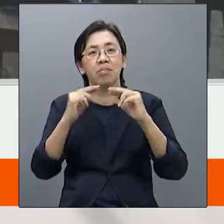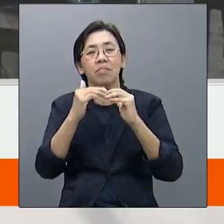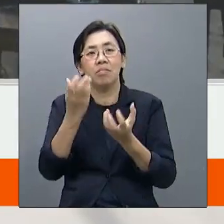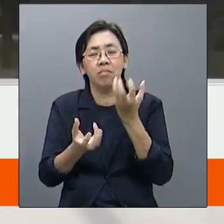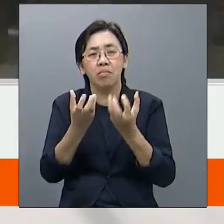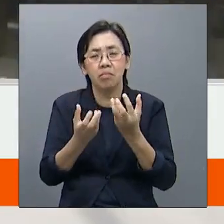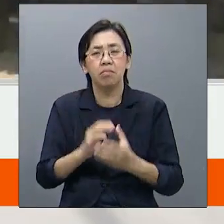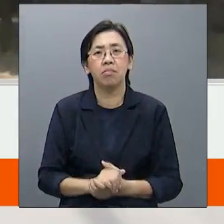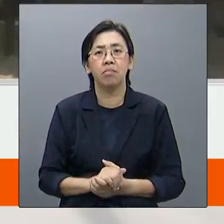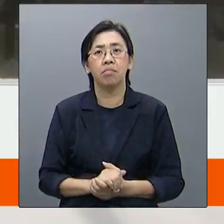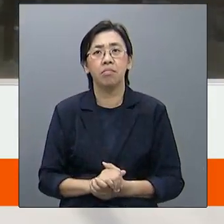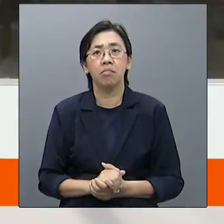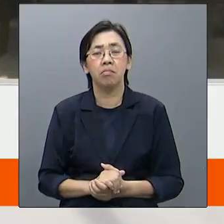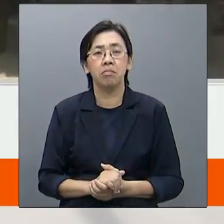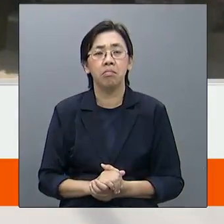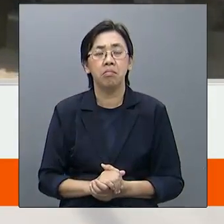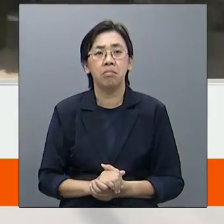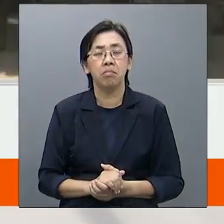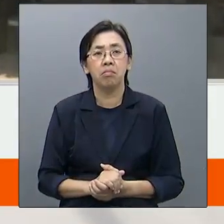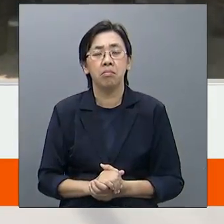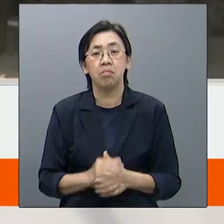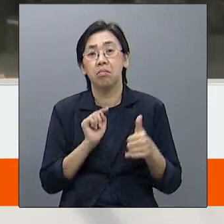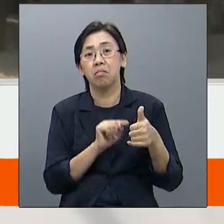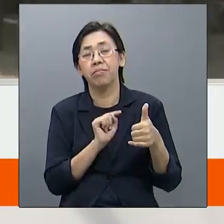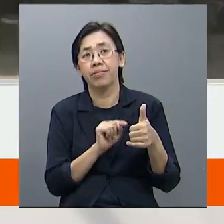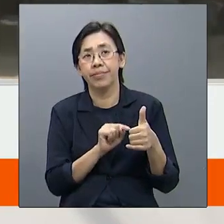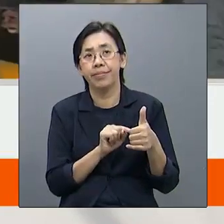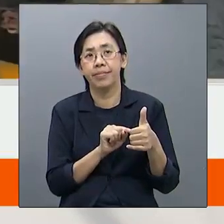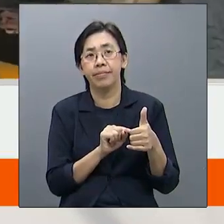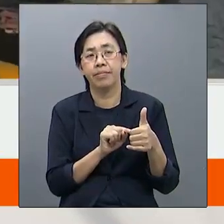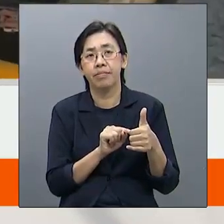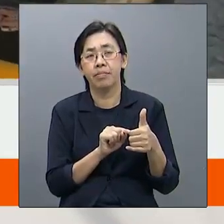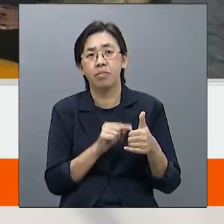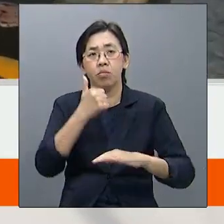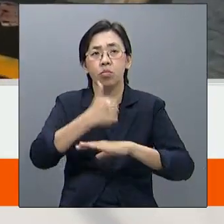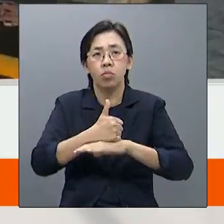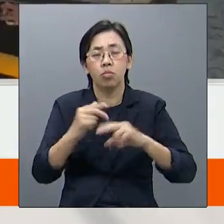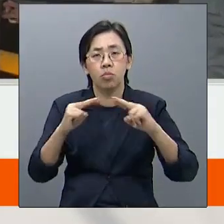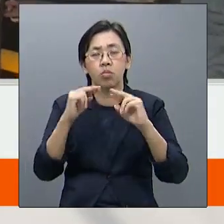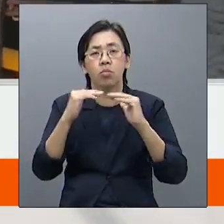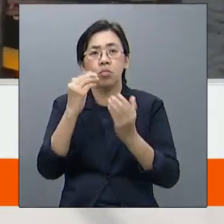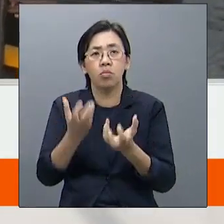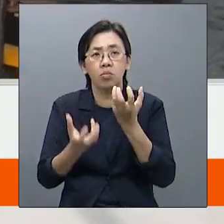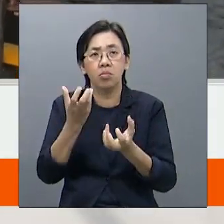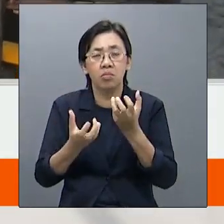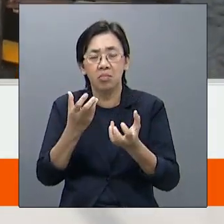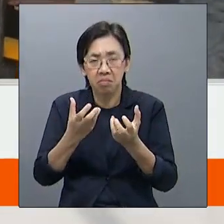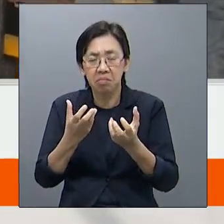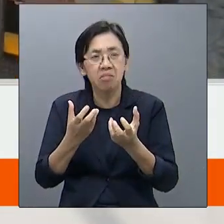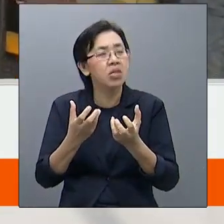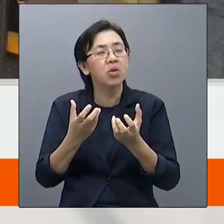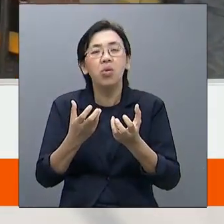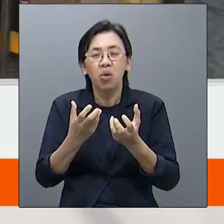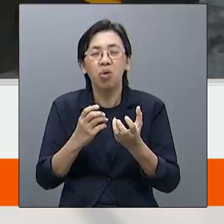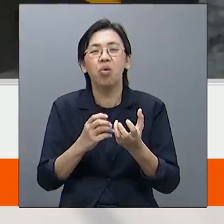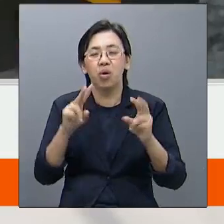ามันก็คือว่าท่านธวีเองหอคธวีเอง เป็รัมิติว่าการสนุธีธรมซึ่ใหญ่มากดูทั้งประ